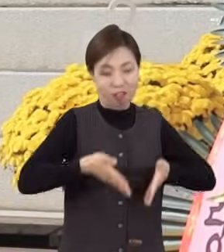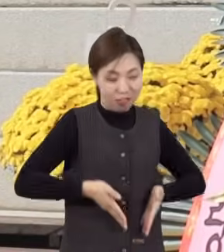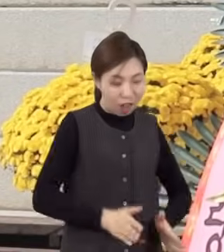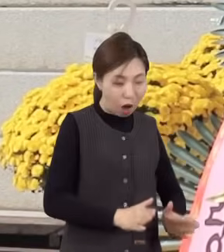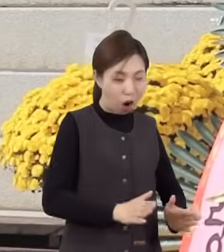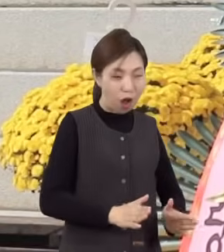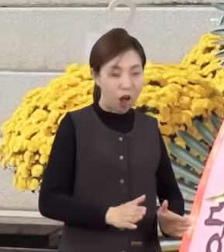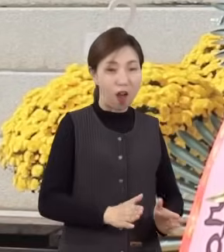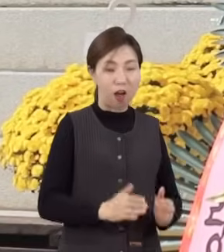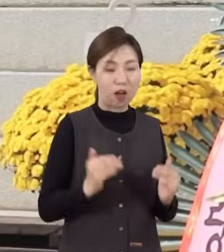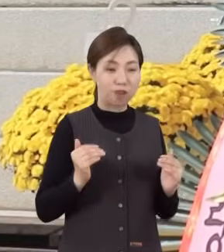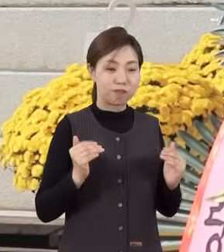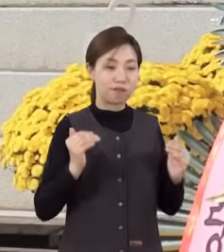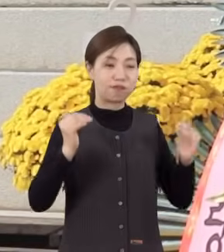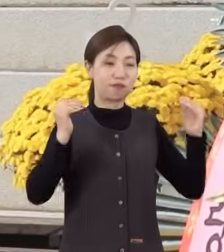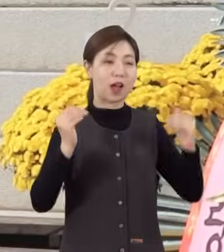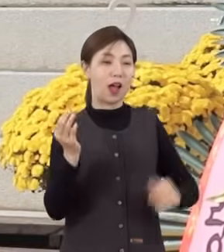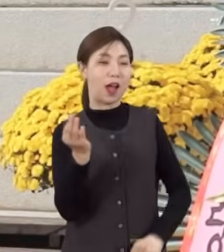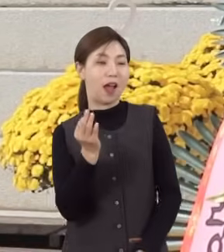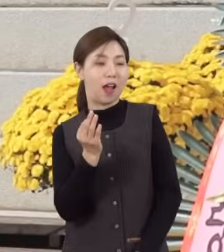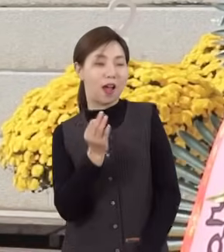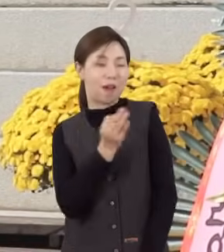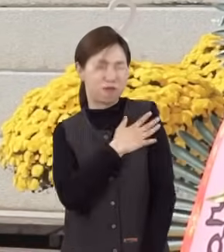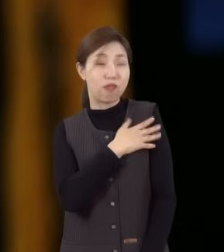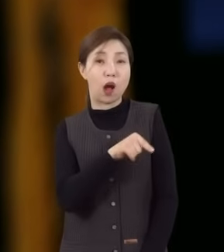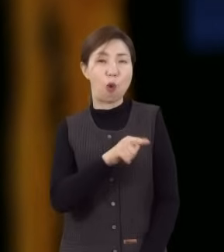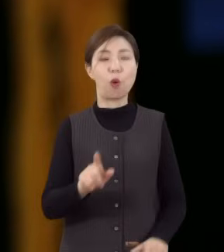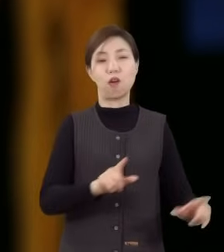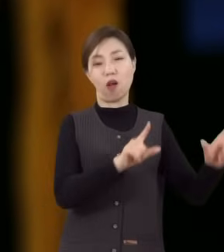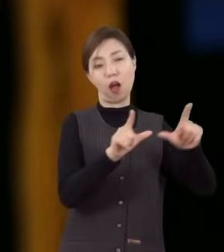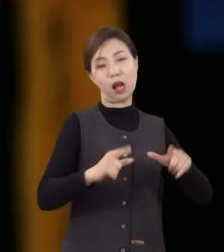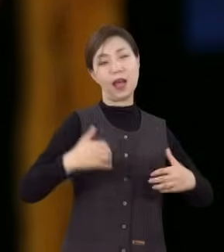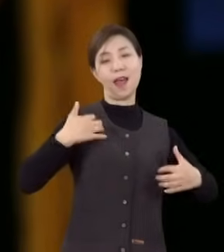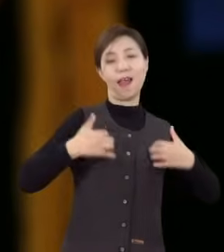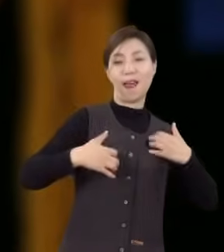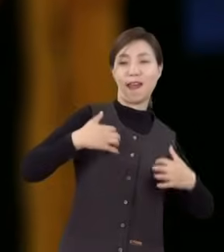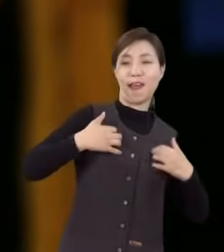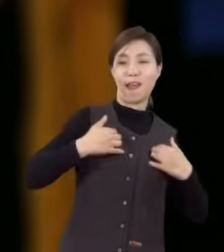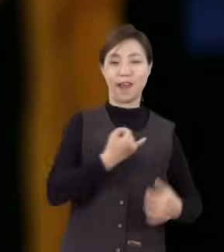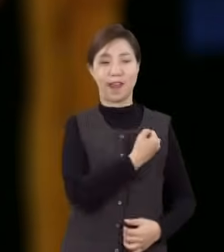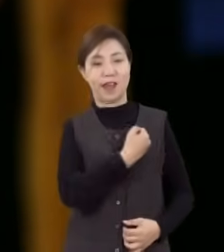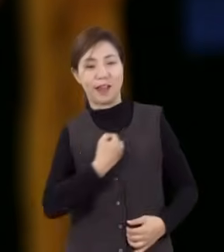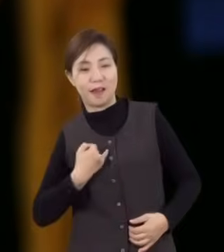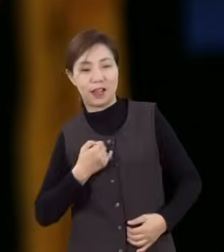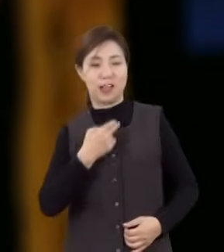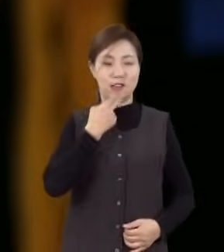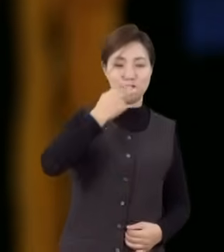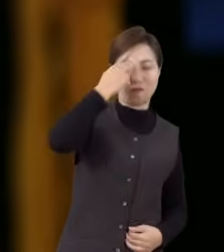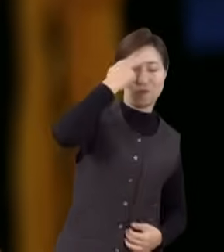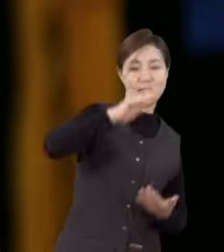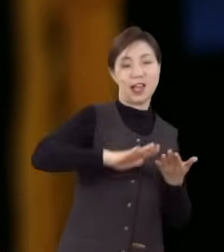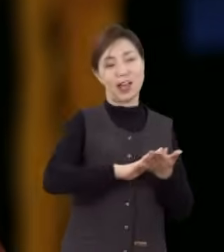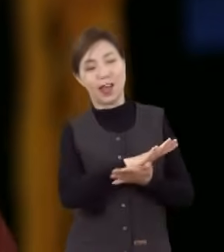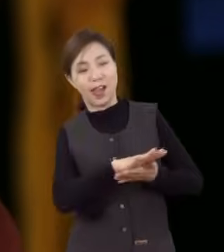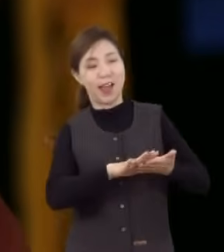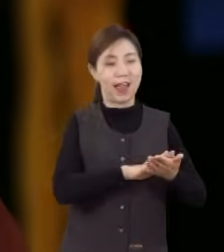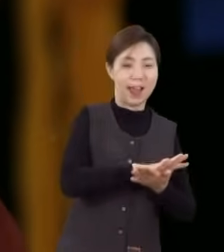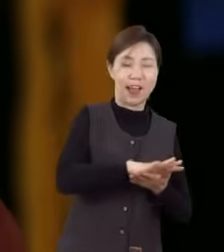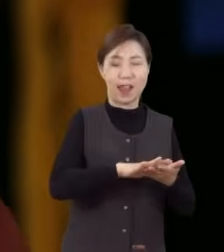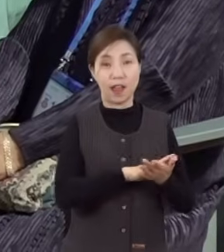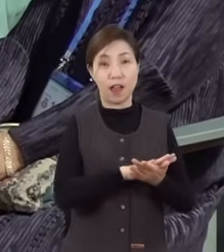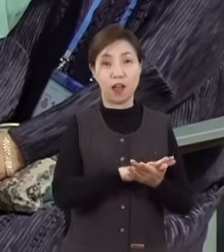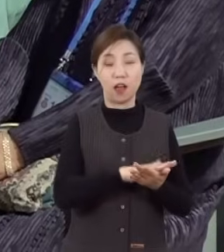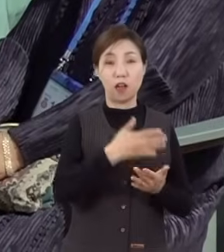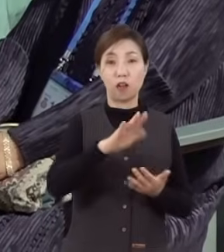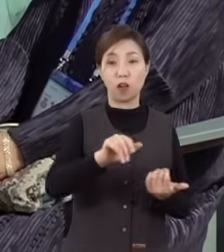즐겼어요? 온갖 쾌락과 즐거움을 누리다가 일주일 후에 지옥에 떨어질 때쯤 됐을 때 누굴